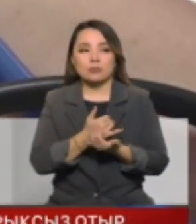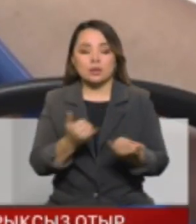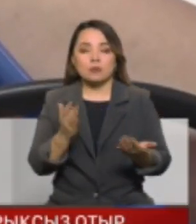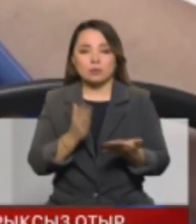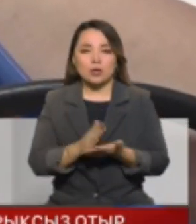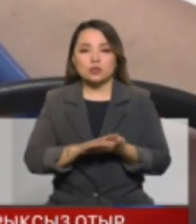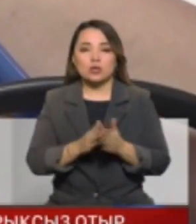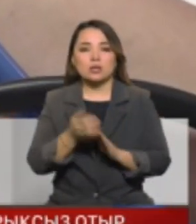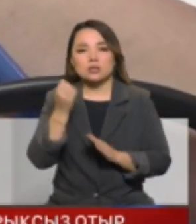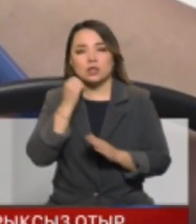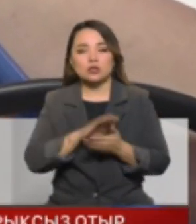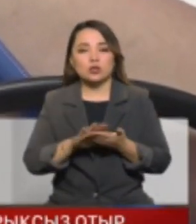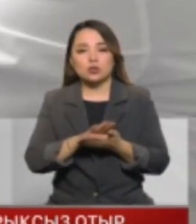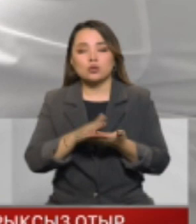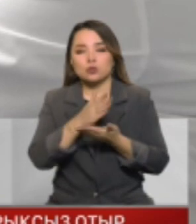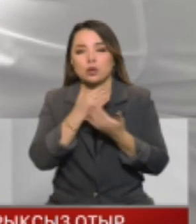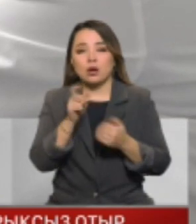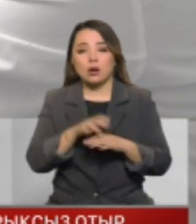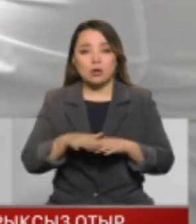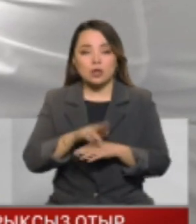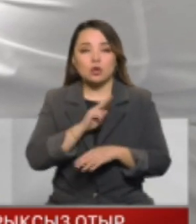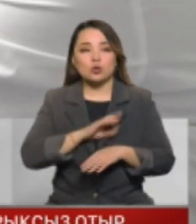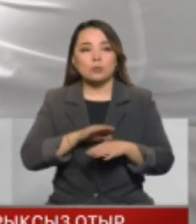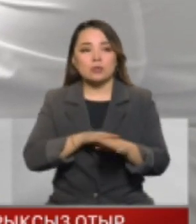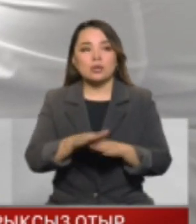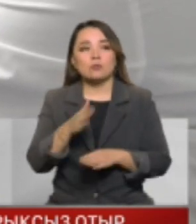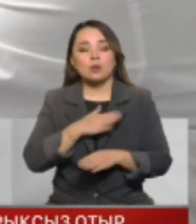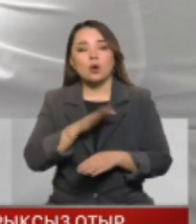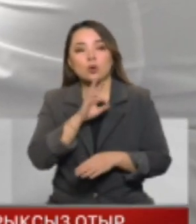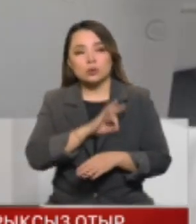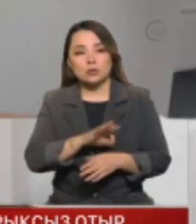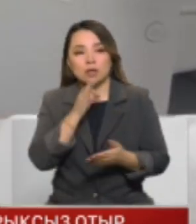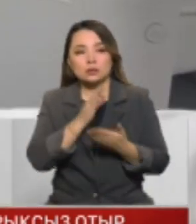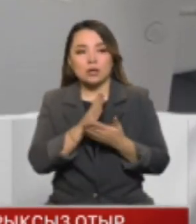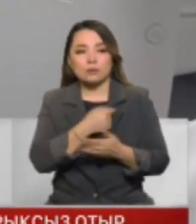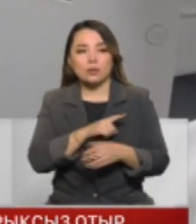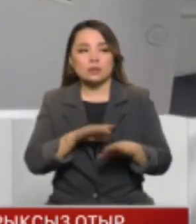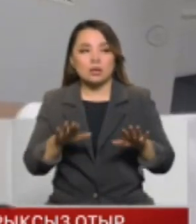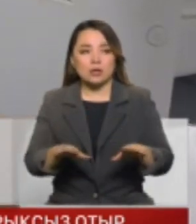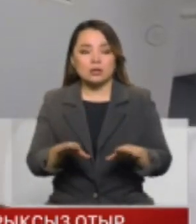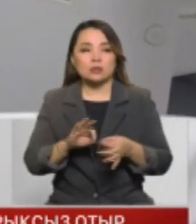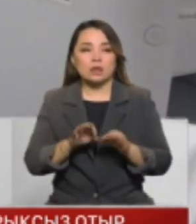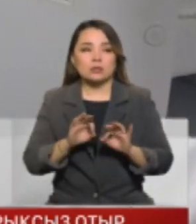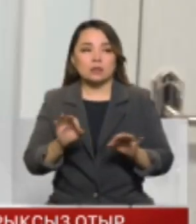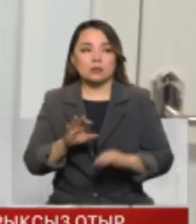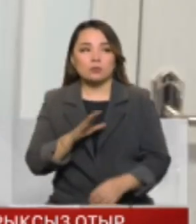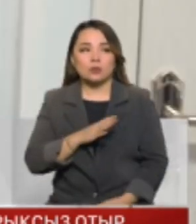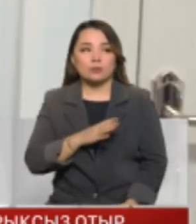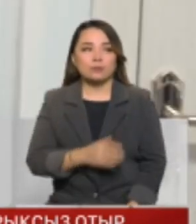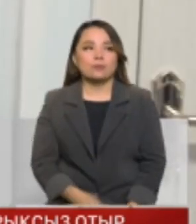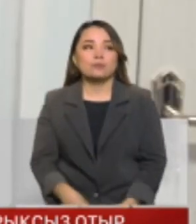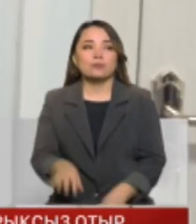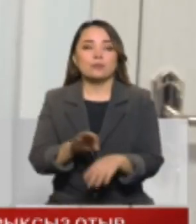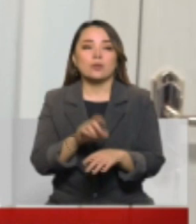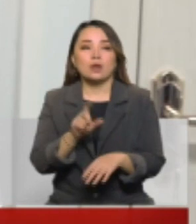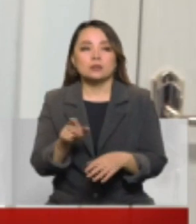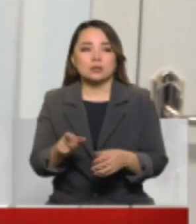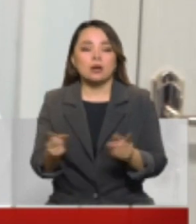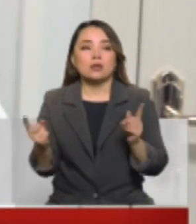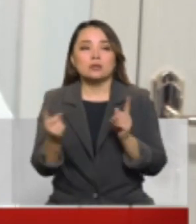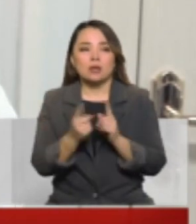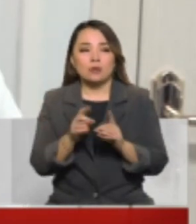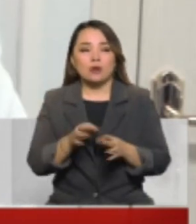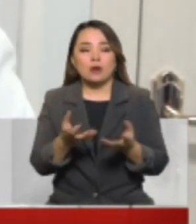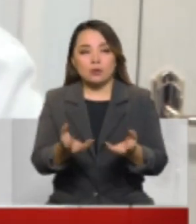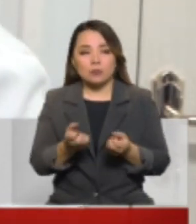ешқандай жағдай болмап еді. Қазір халыққа да жұмыс істейтін бізге де қолайлы болды, дейді медбике Нұргүл Қасенова. Науқастарды қабылдағанға да ыңғайлы,